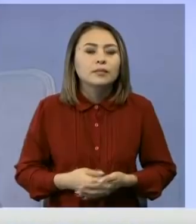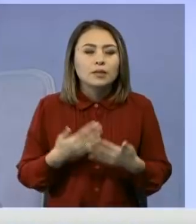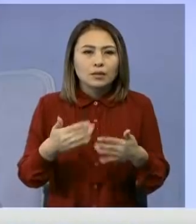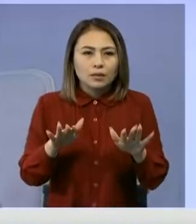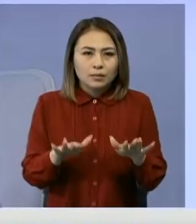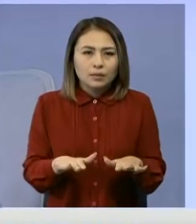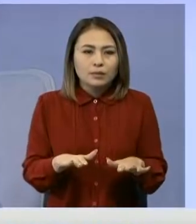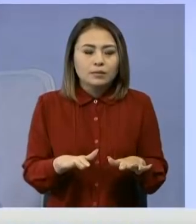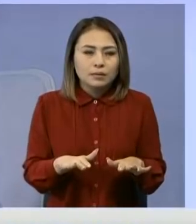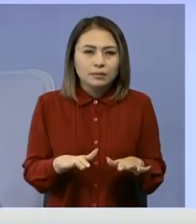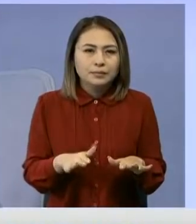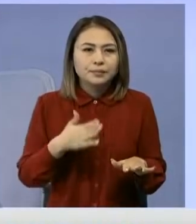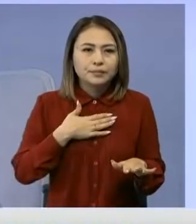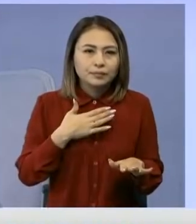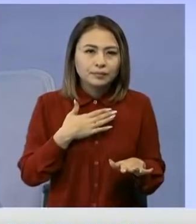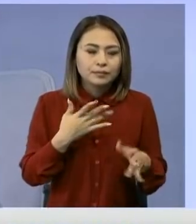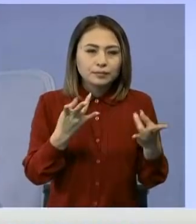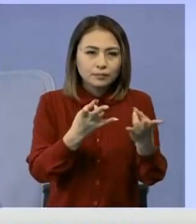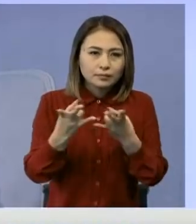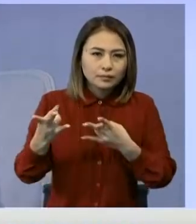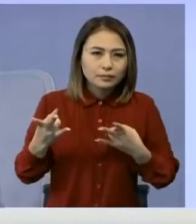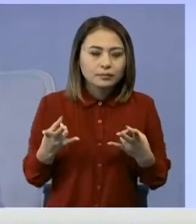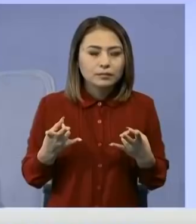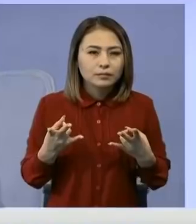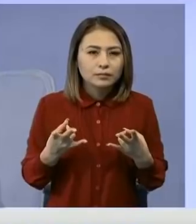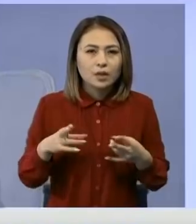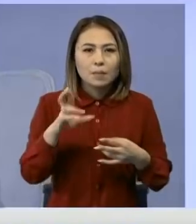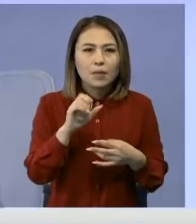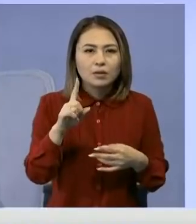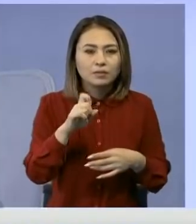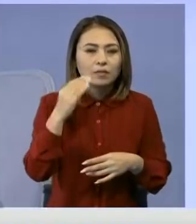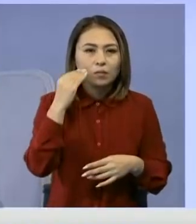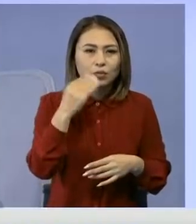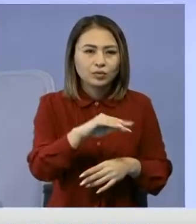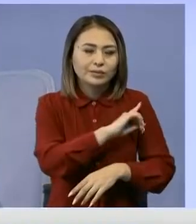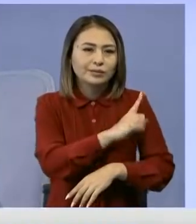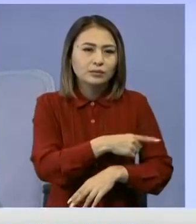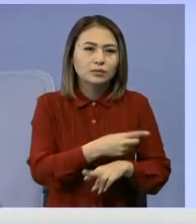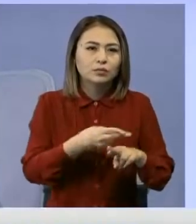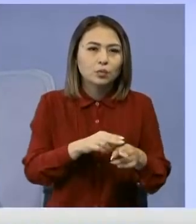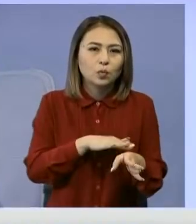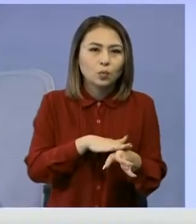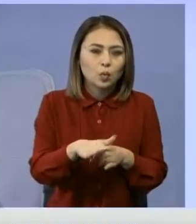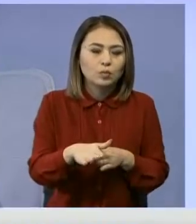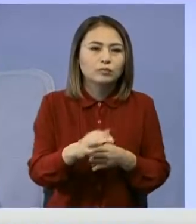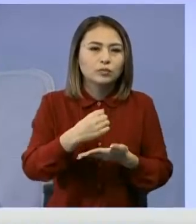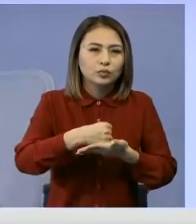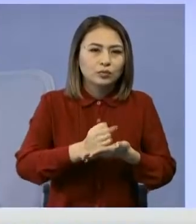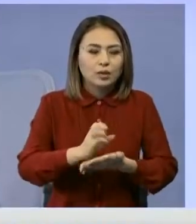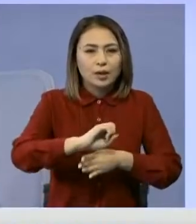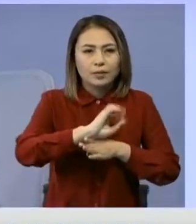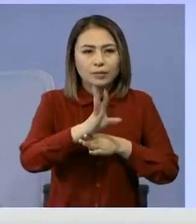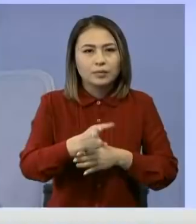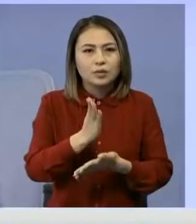станцияның бізге керегі ол жаңа базовый мощность дейміз ғой, соны толығымен тұрақты қамтамасыз ету